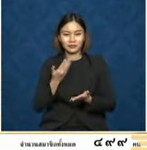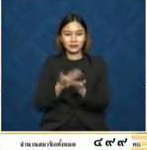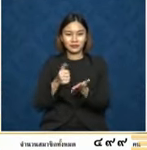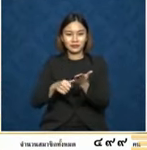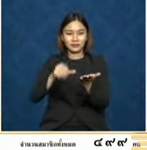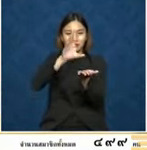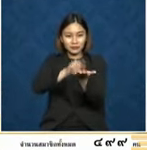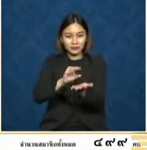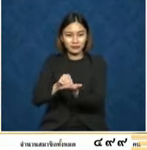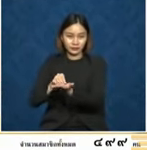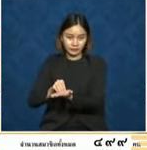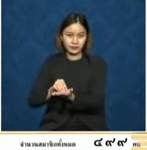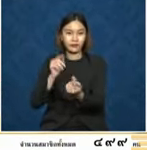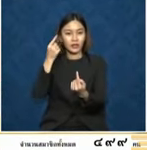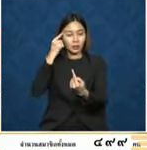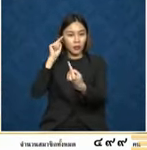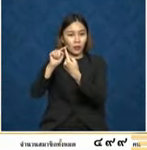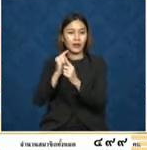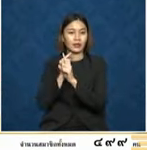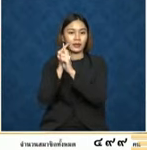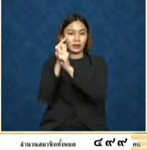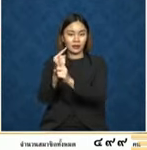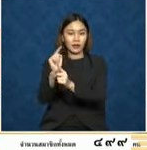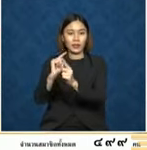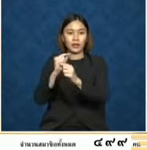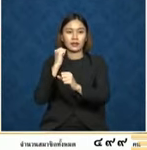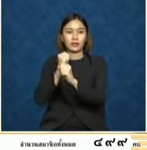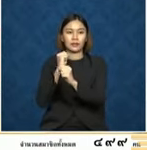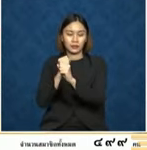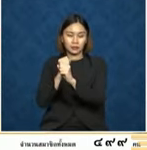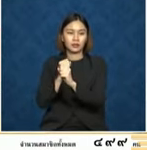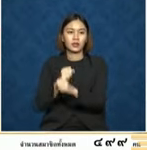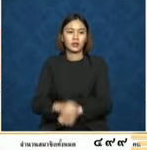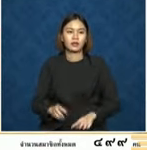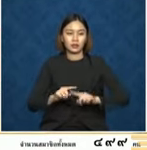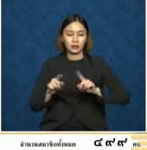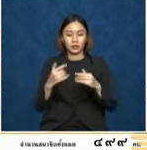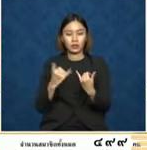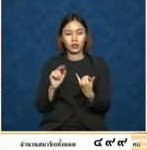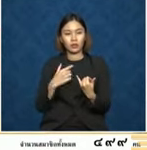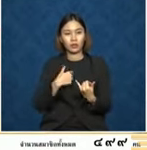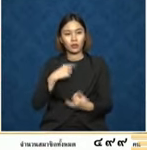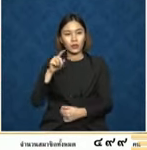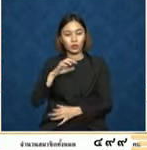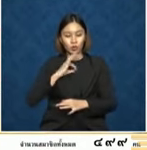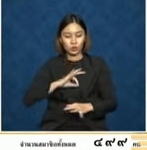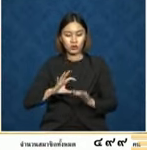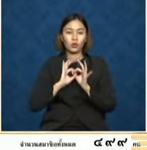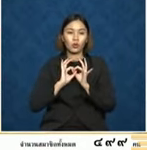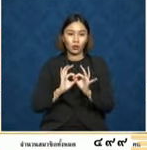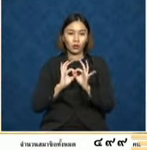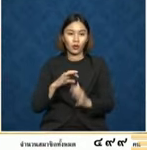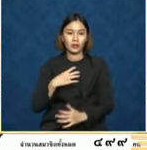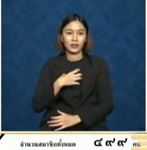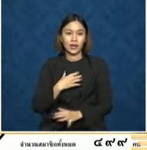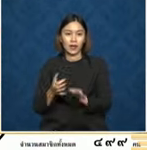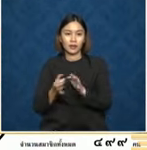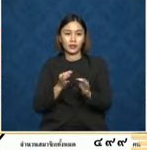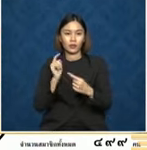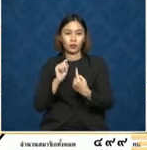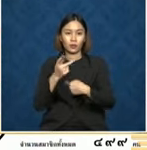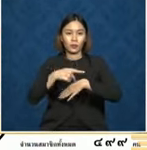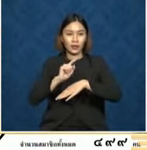ข้ามาซึ่งจะตรงเป้าหมายในการที่จะดำเนินการแต่ในส่วนนี้นะครับผมมีข้อห่วงใยนะครับที่อยากจะกราบเรียนท่านประธานนะครับ